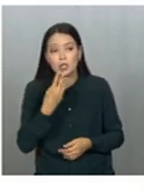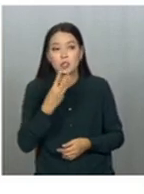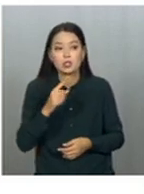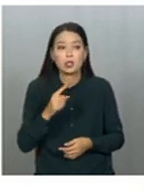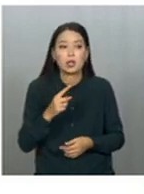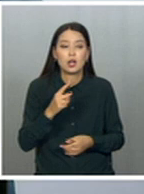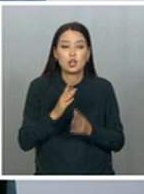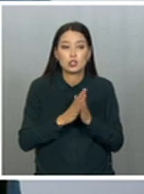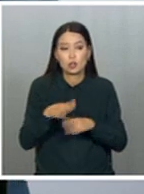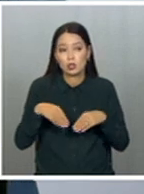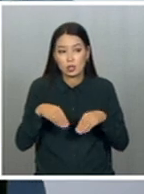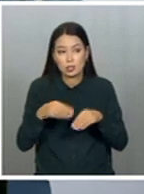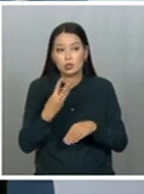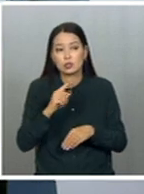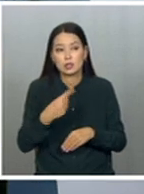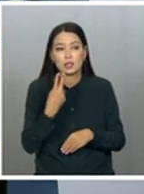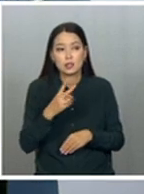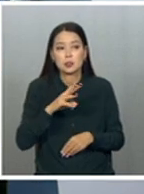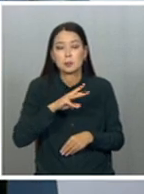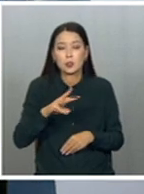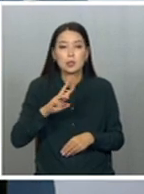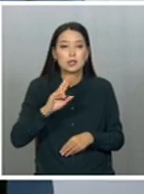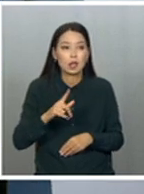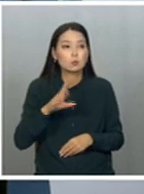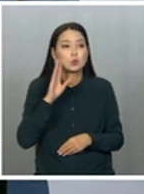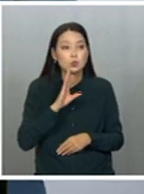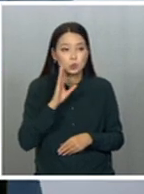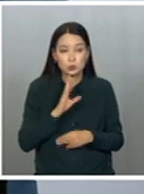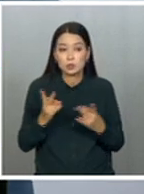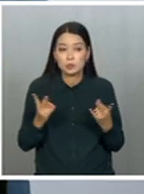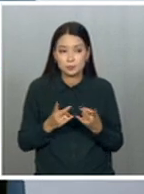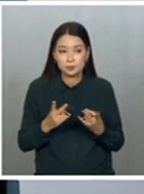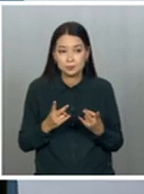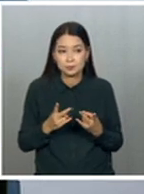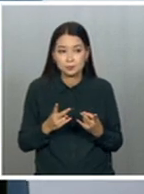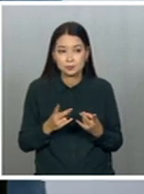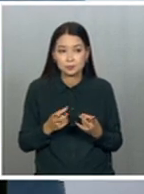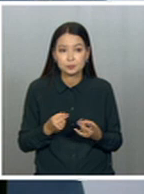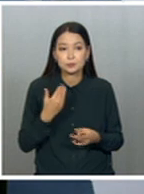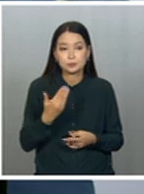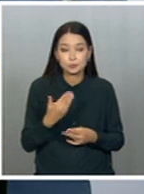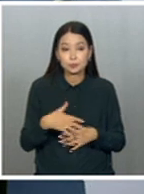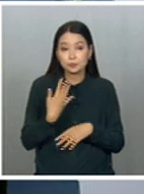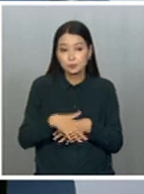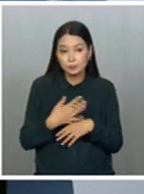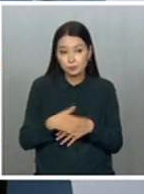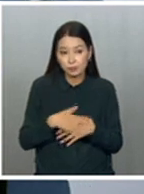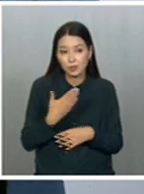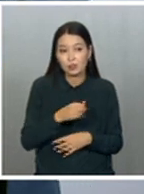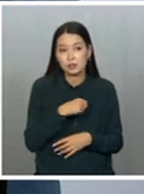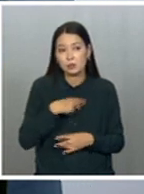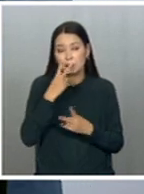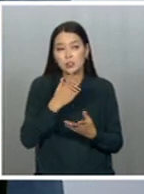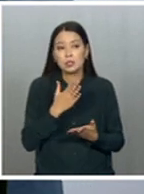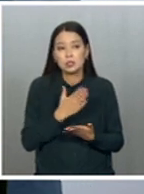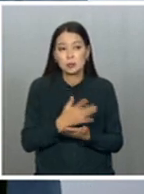кезеңінде 3,2 миллион килограмм суды буландырады. Ал орам жапырақ болса, өзінің вегетациялық